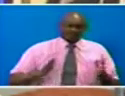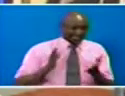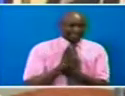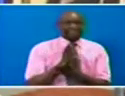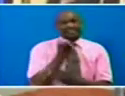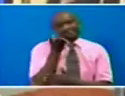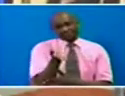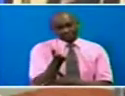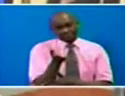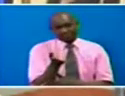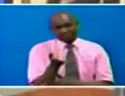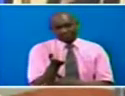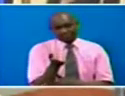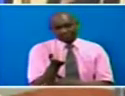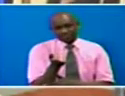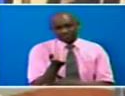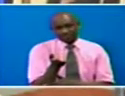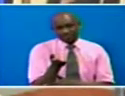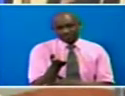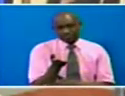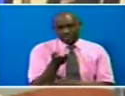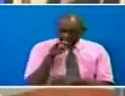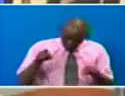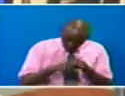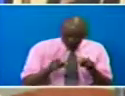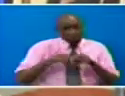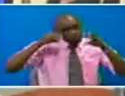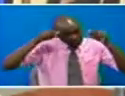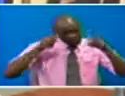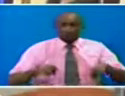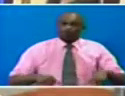distorting markets, eroding the quality of life, and